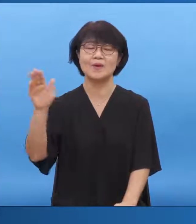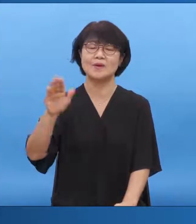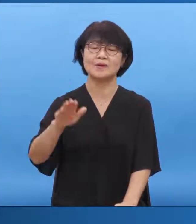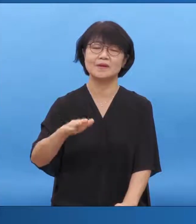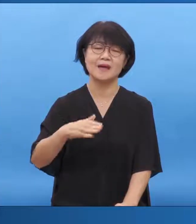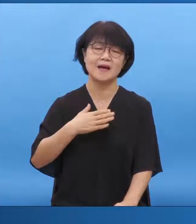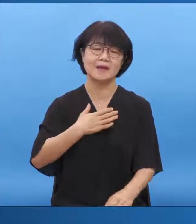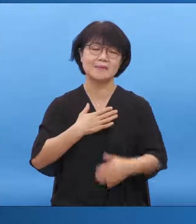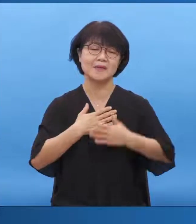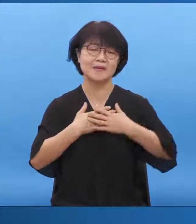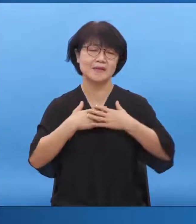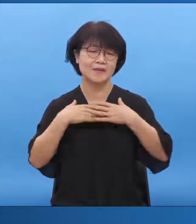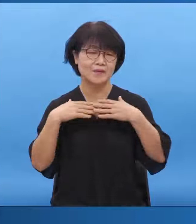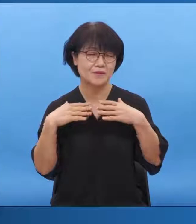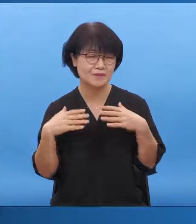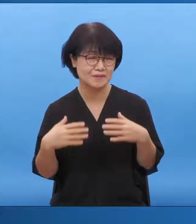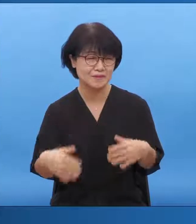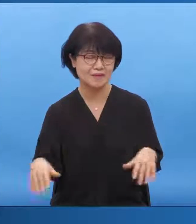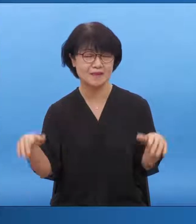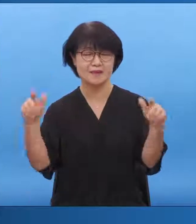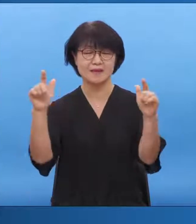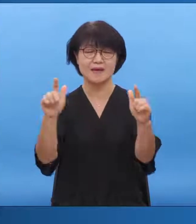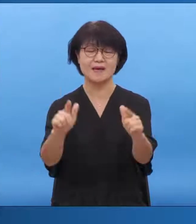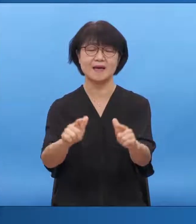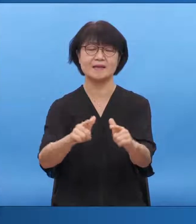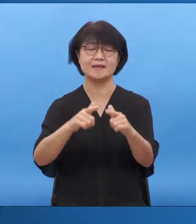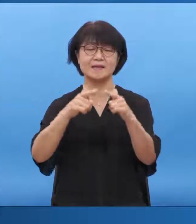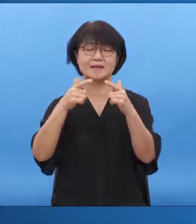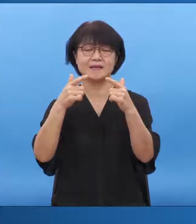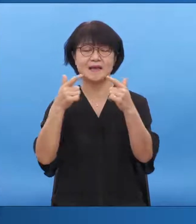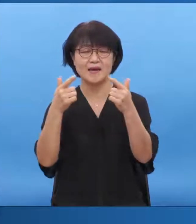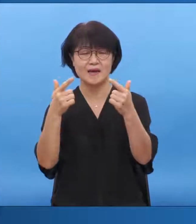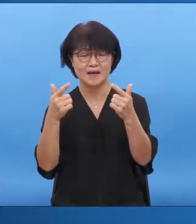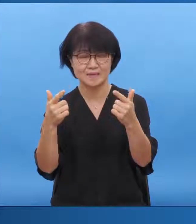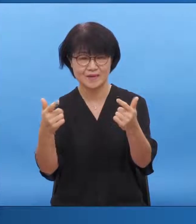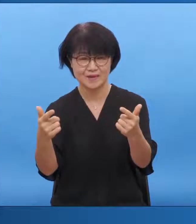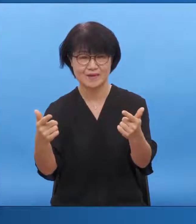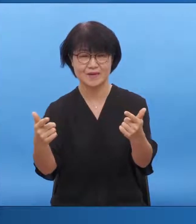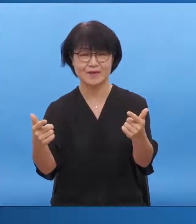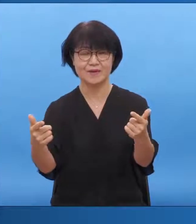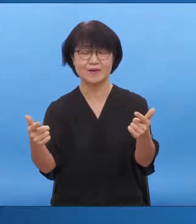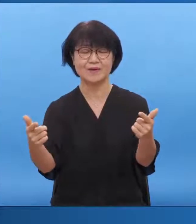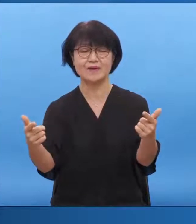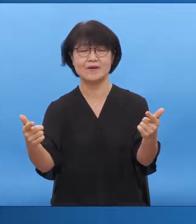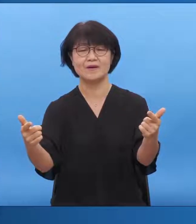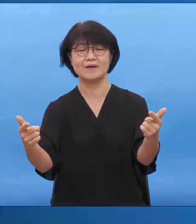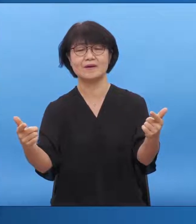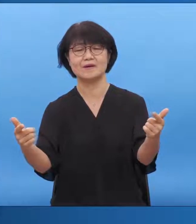걸어가도 나 피곤치 아니하며